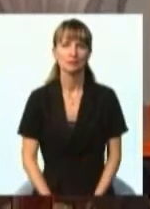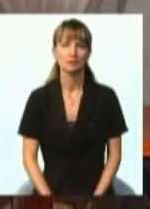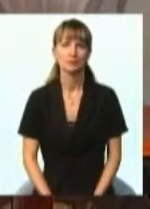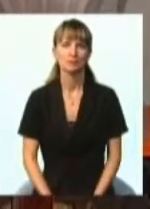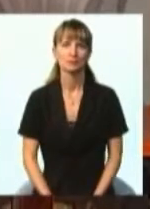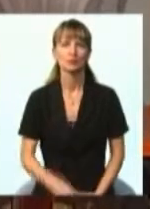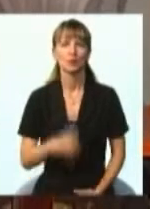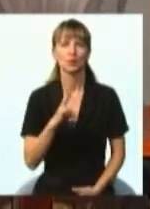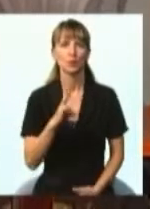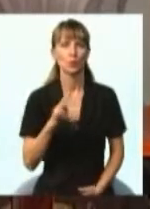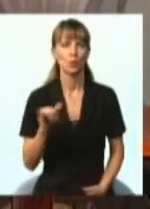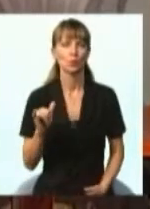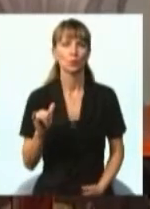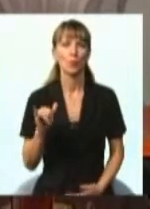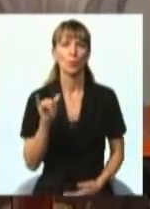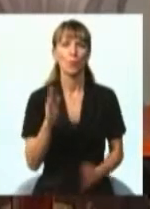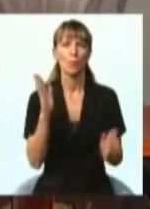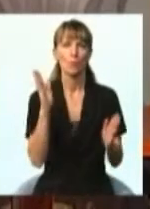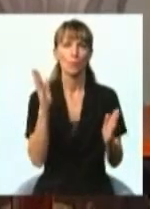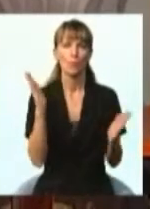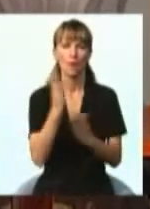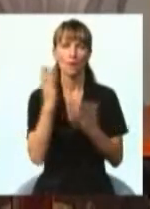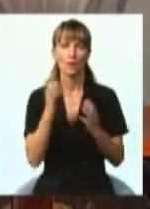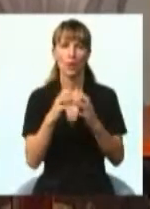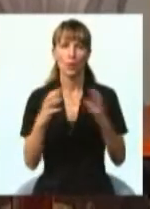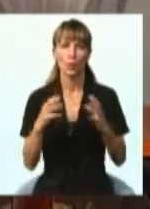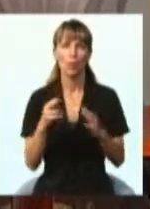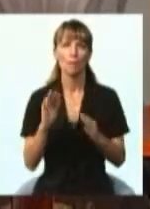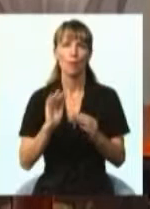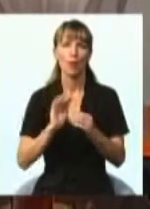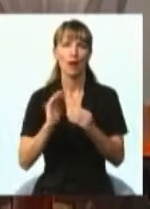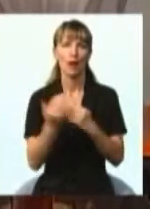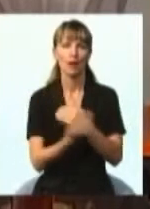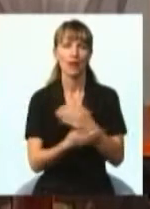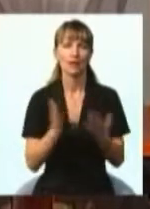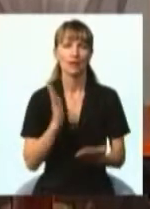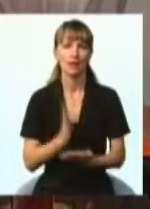Ну, у повітряної кулі по краях є